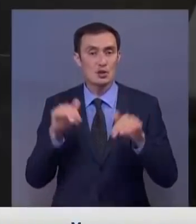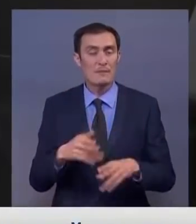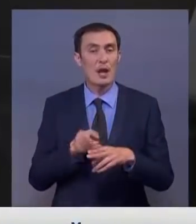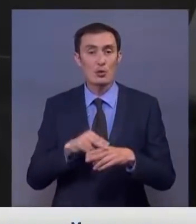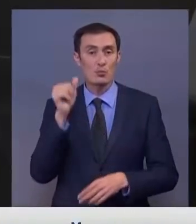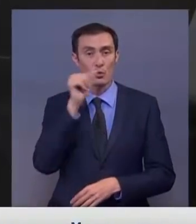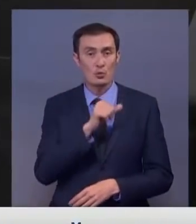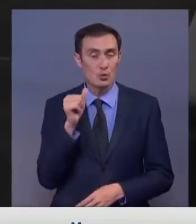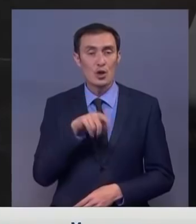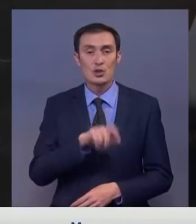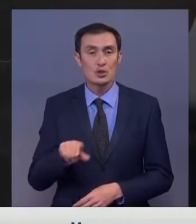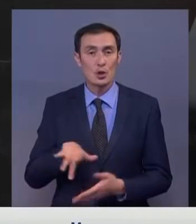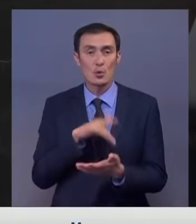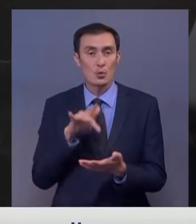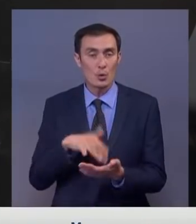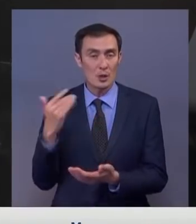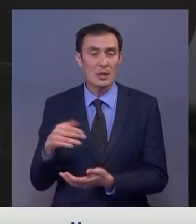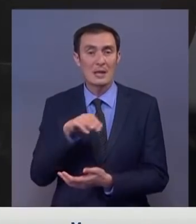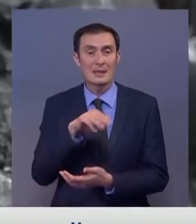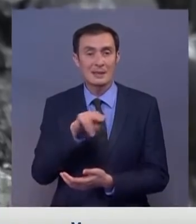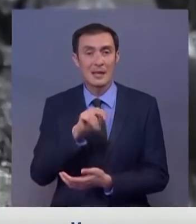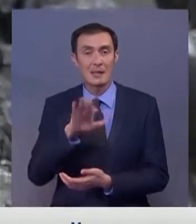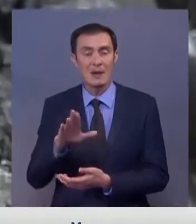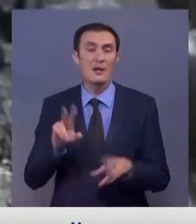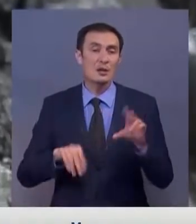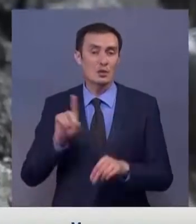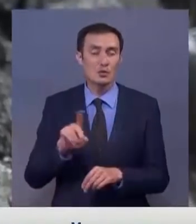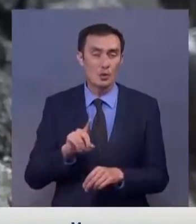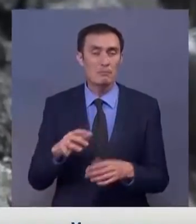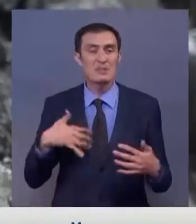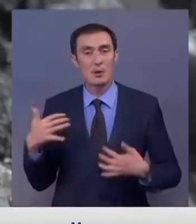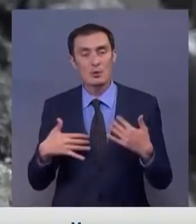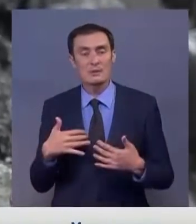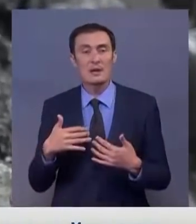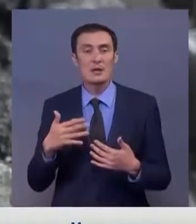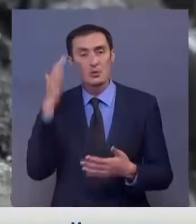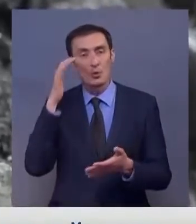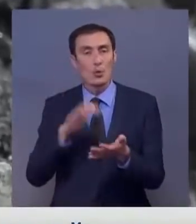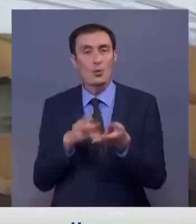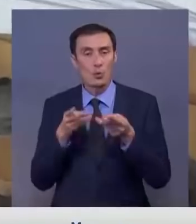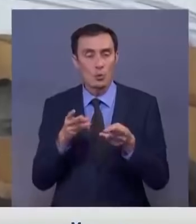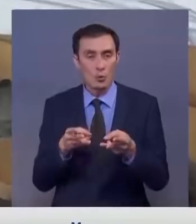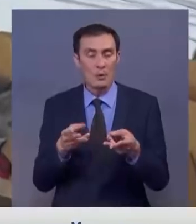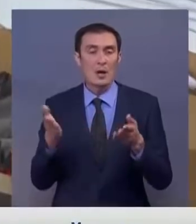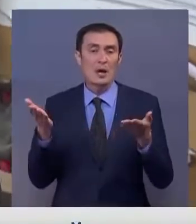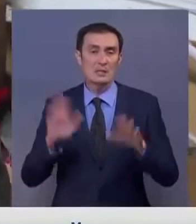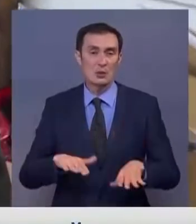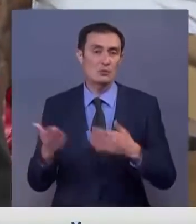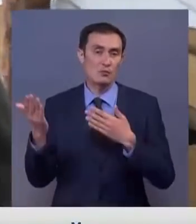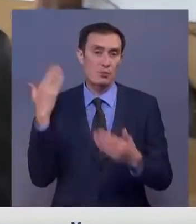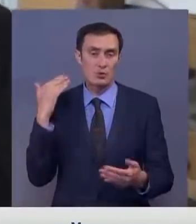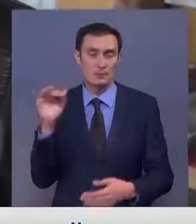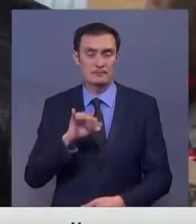году. Житель города Марат Далабаев надеется, что теперь хлопоты, связанные с углем, останутся в прошлом.